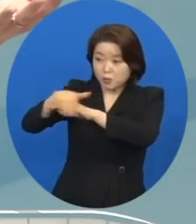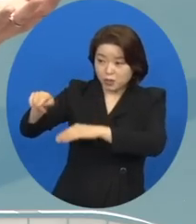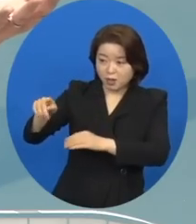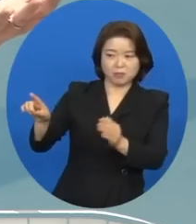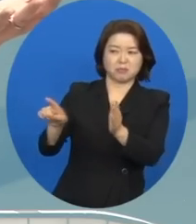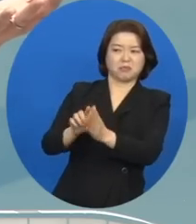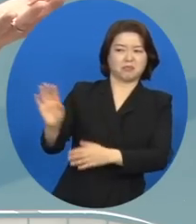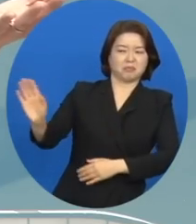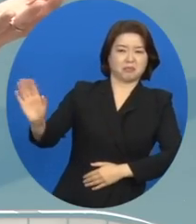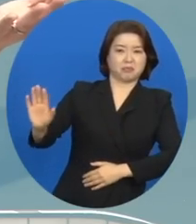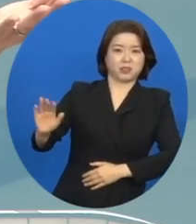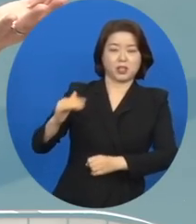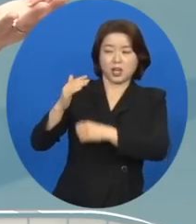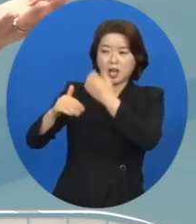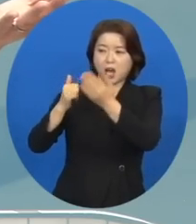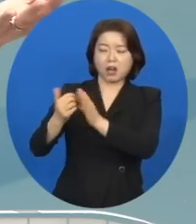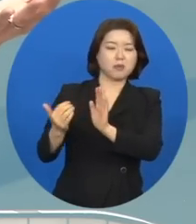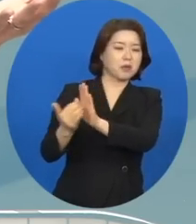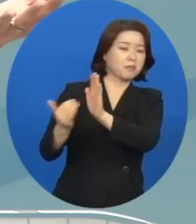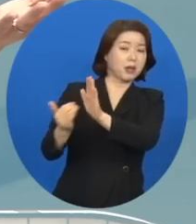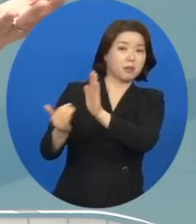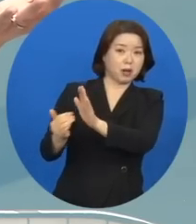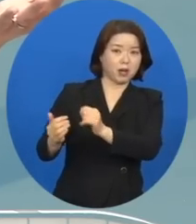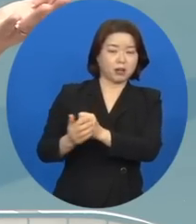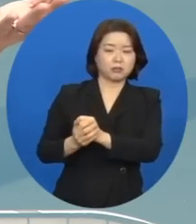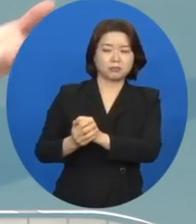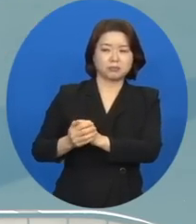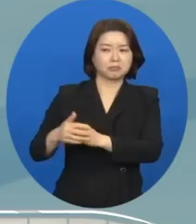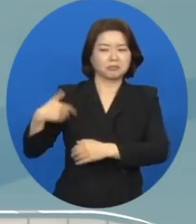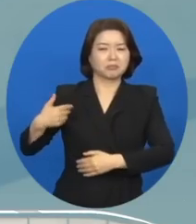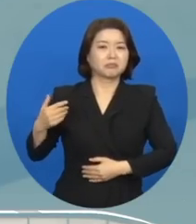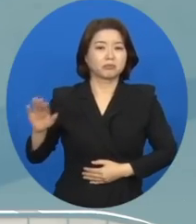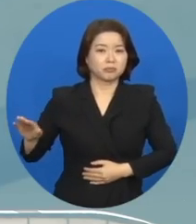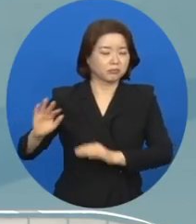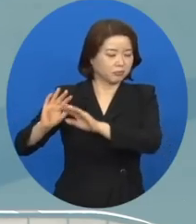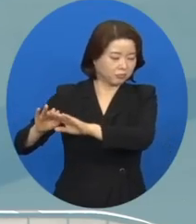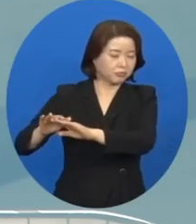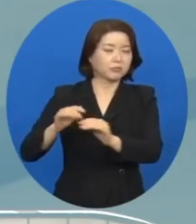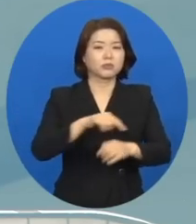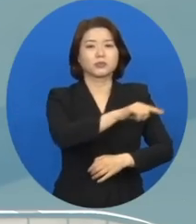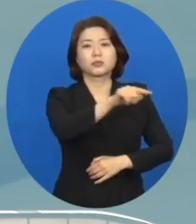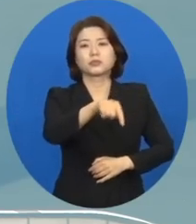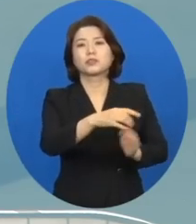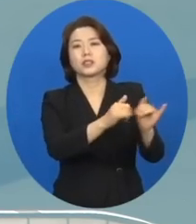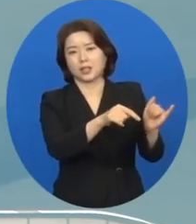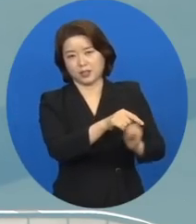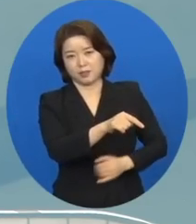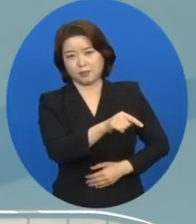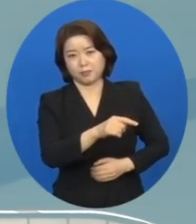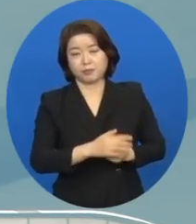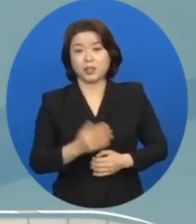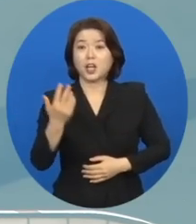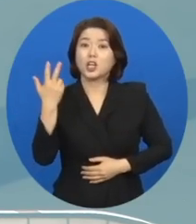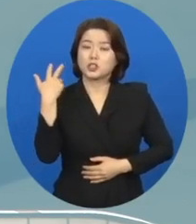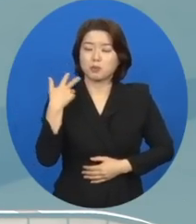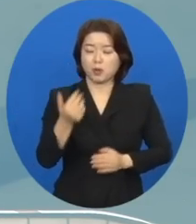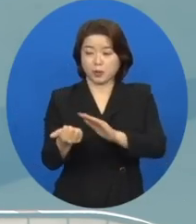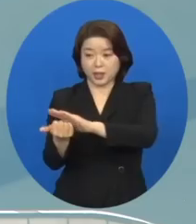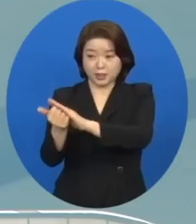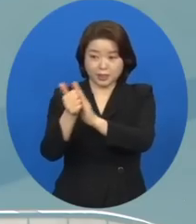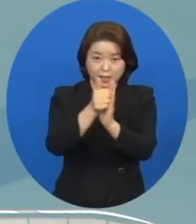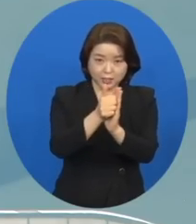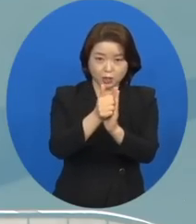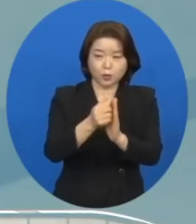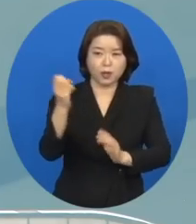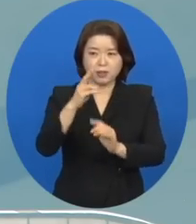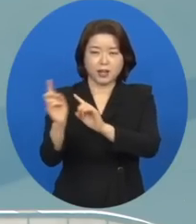않고 또한 하나님의 모략을 거절하고 알지도 못하는 사람들이죠. 우리가 지난주에 그 나사로가 다시 살아나는